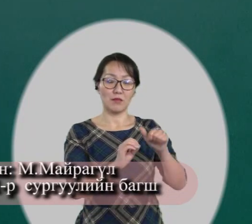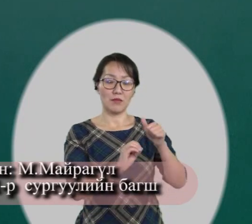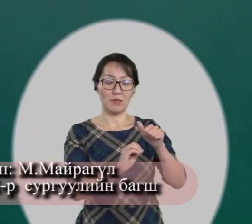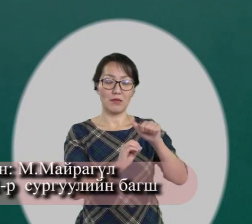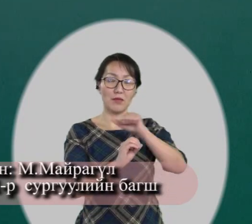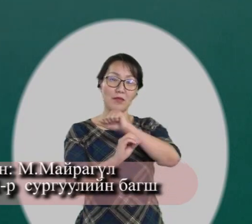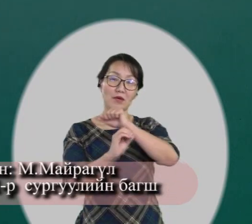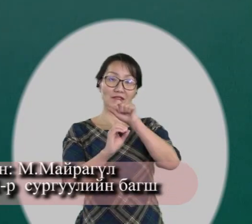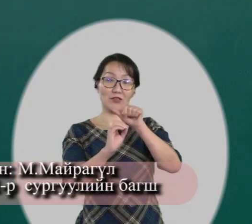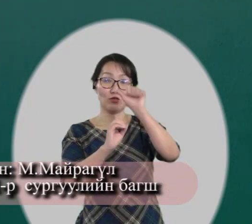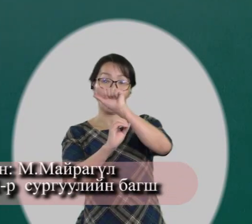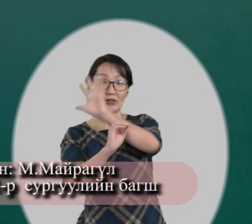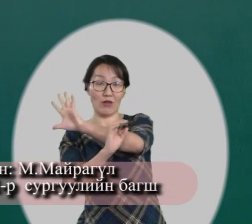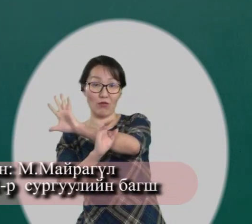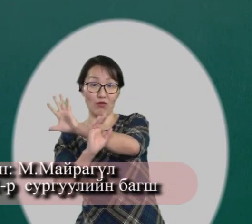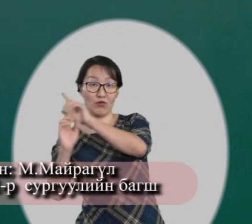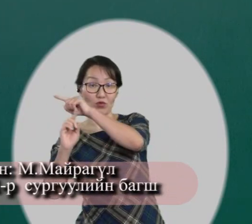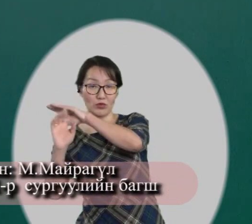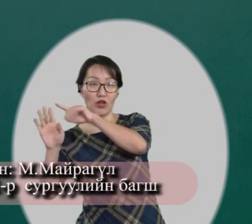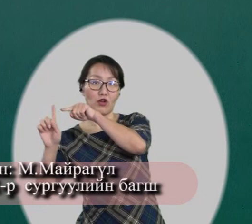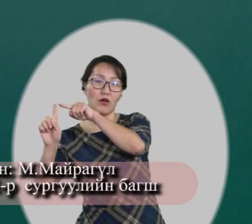Екі бірлік жүреміз.